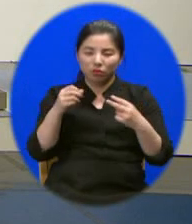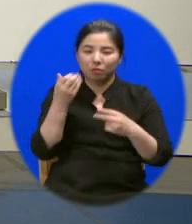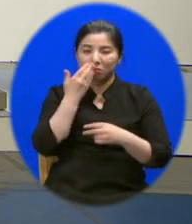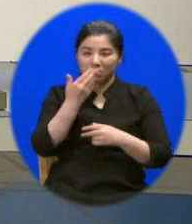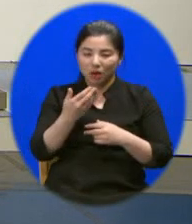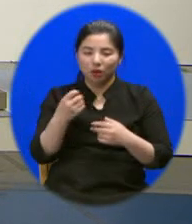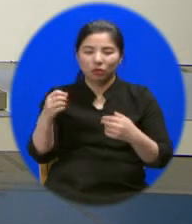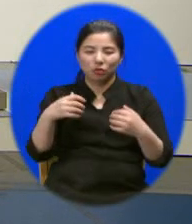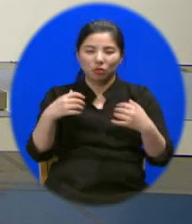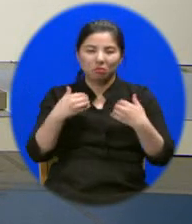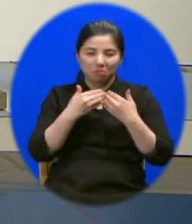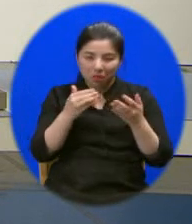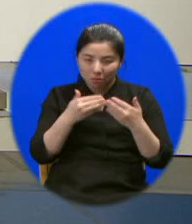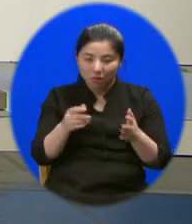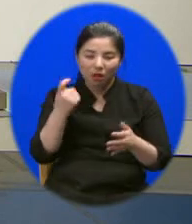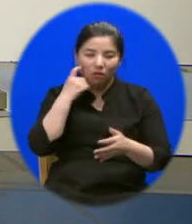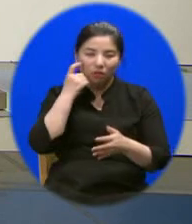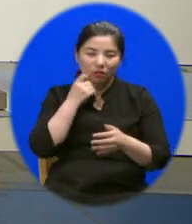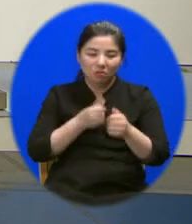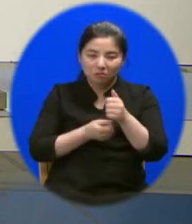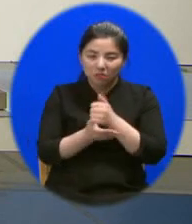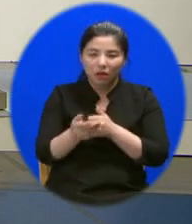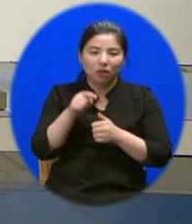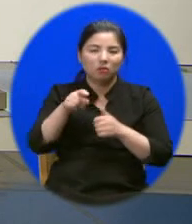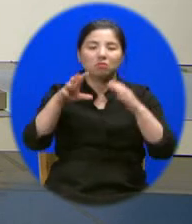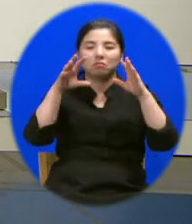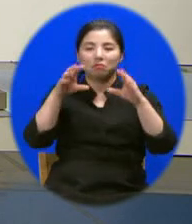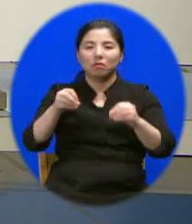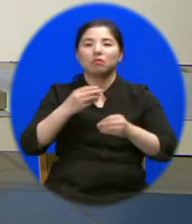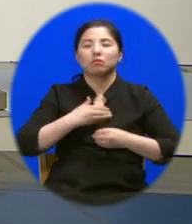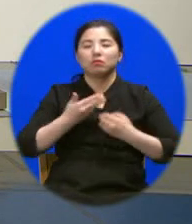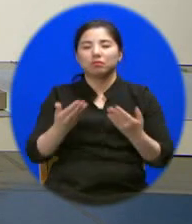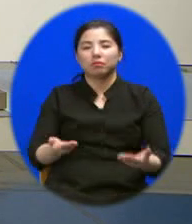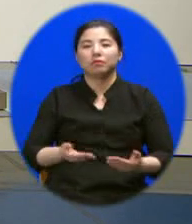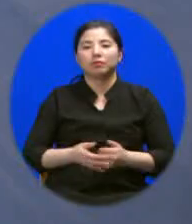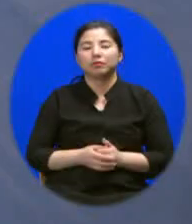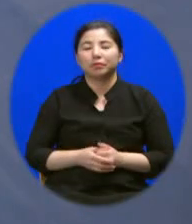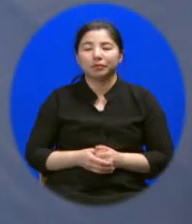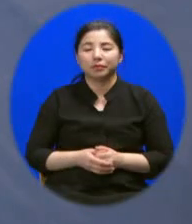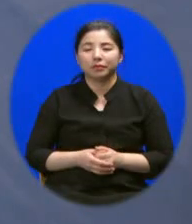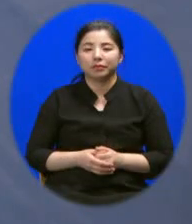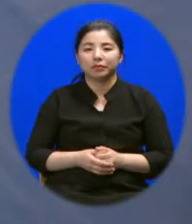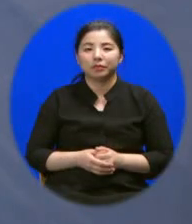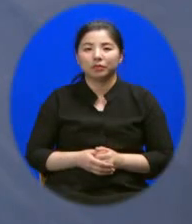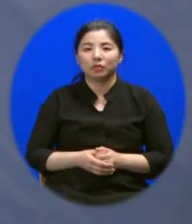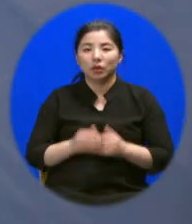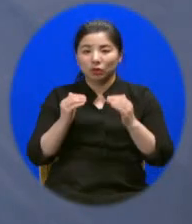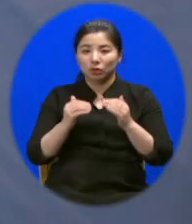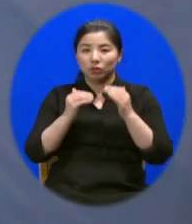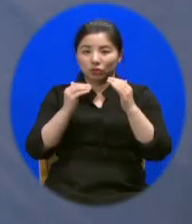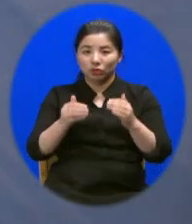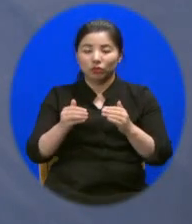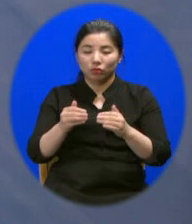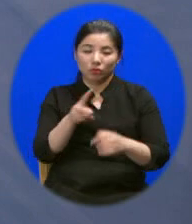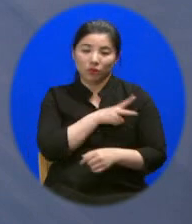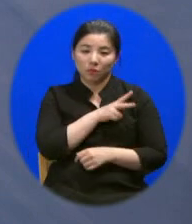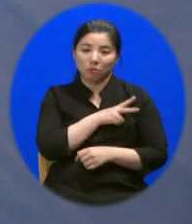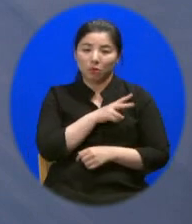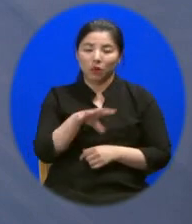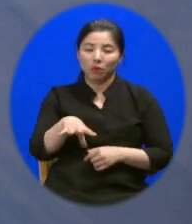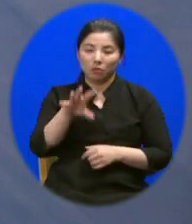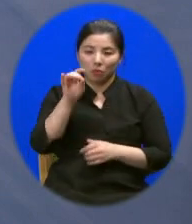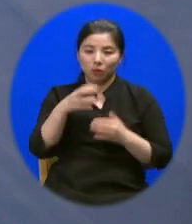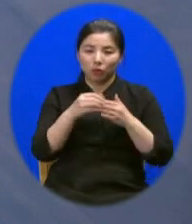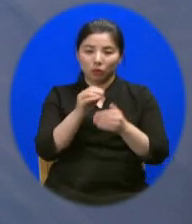인신공격 또 허위사실 바로는 금지한 들은 점 다시 한번 강조 하겠습니다 자 그럼 순서에 따라 서경대 에서 후보 부터